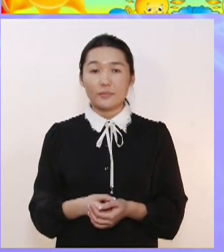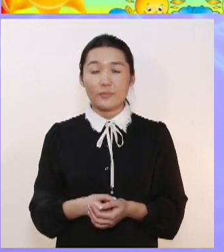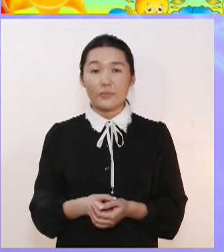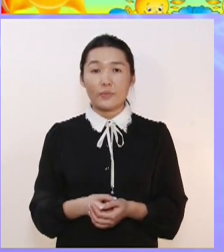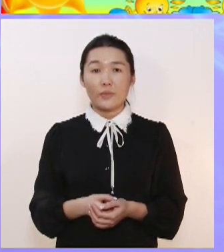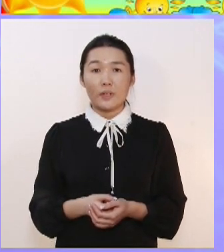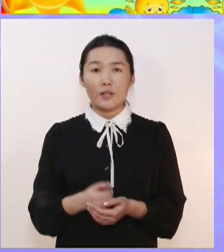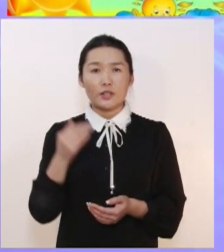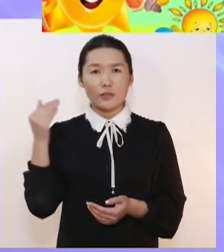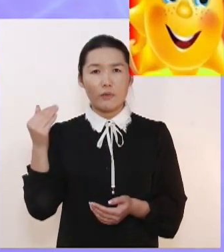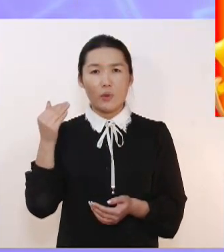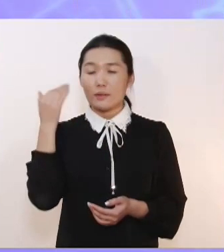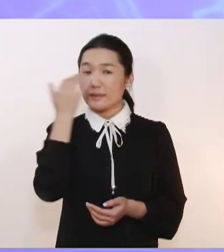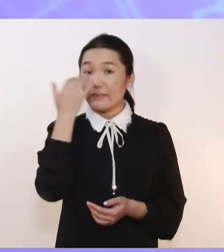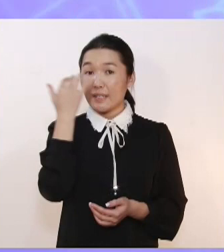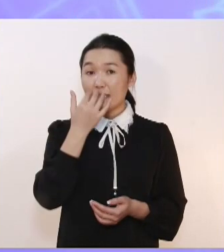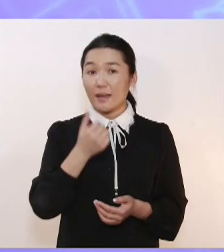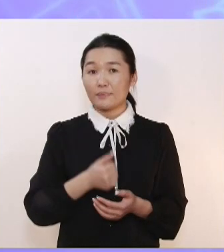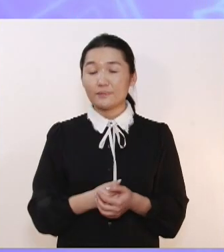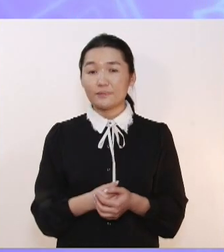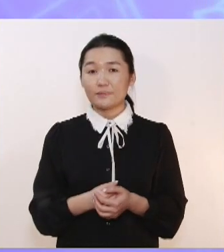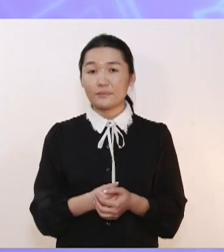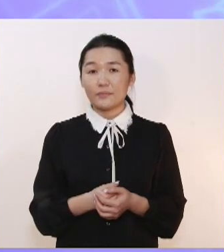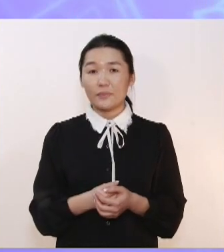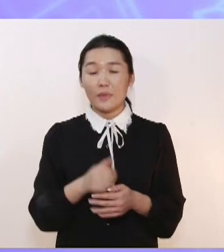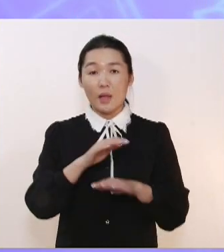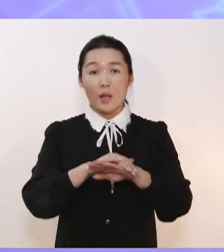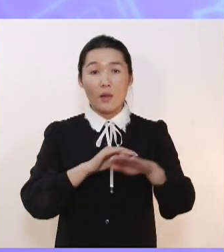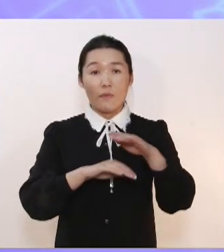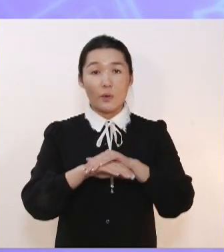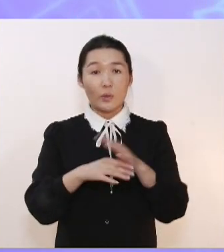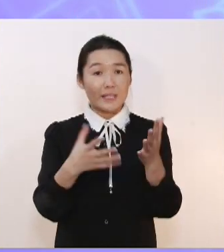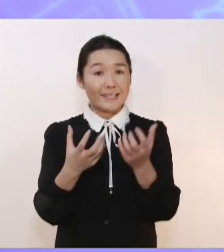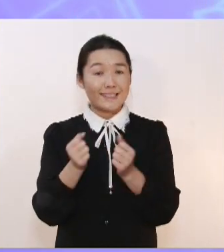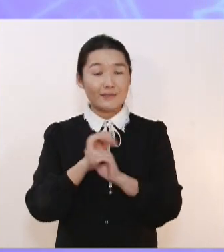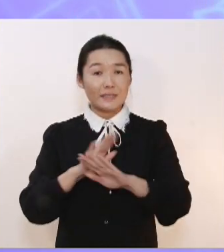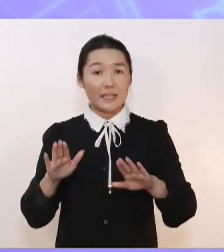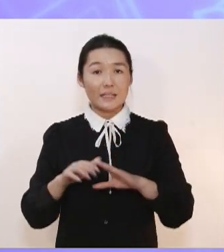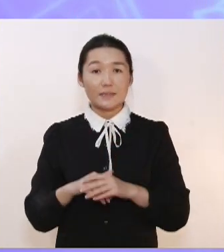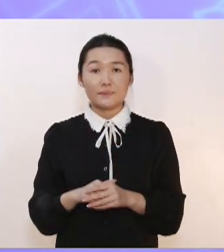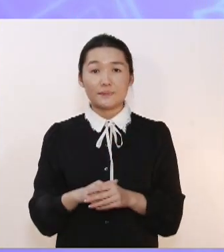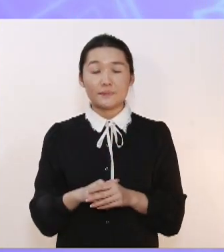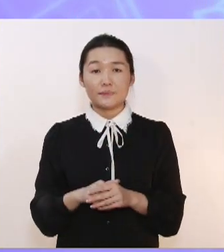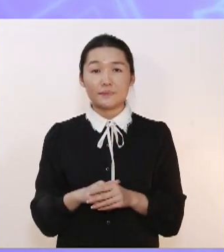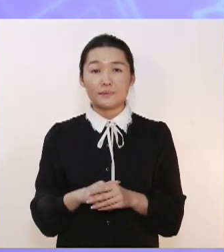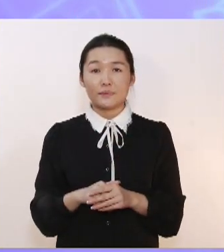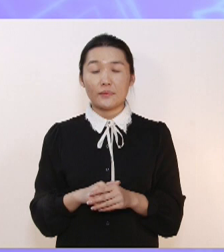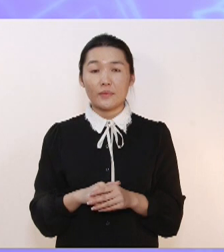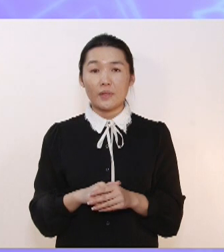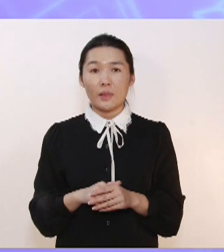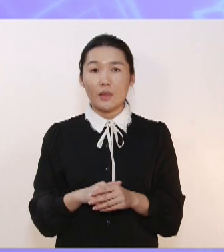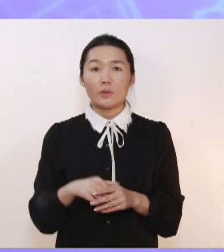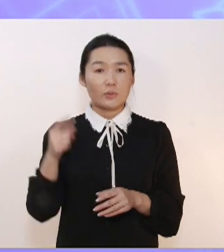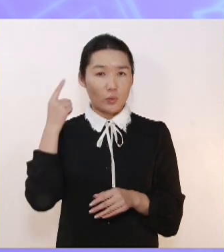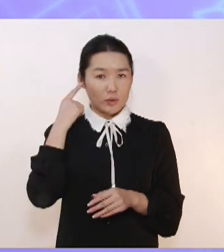Его не видно, в руки не взять, но зато